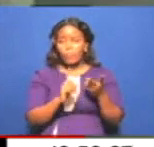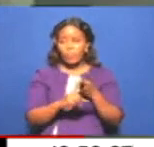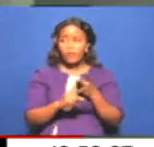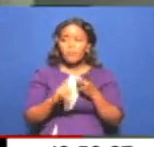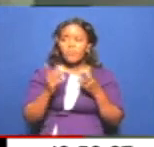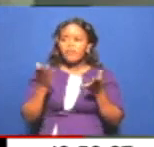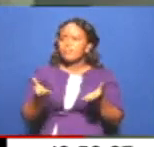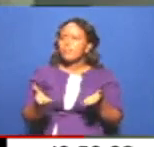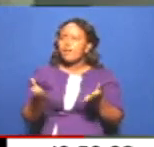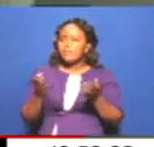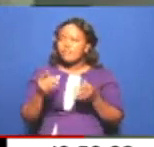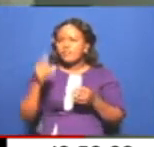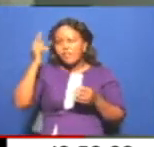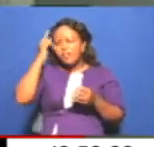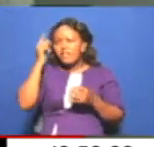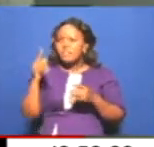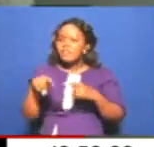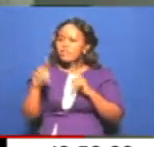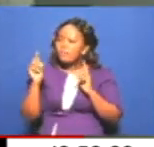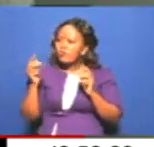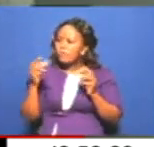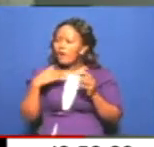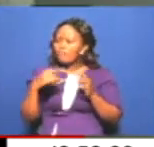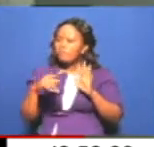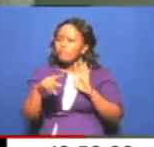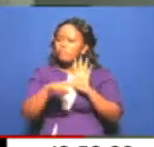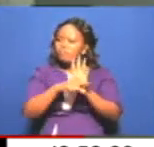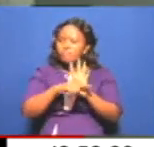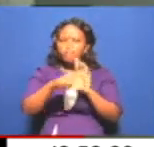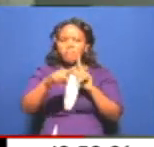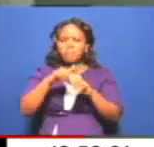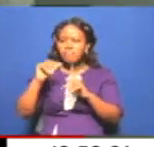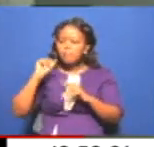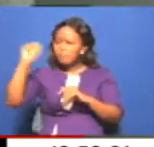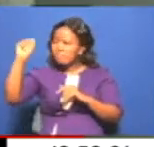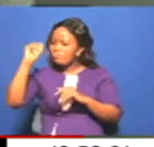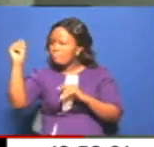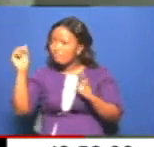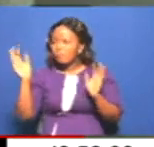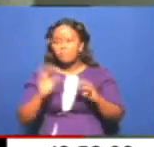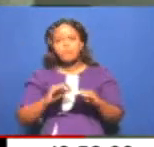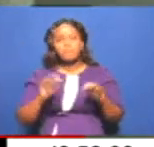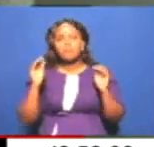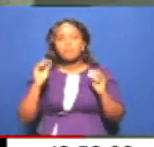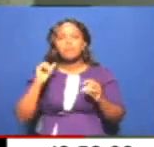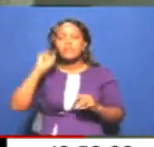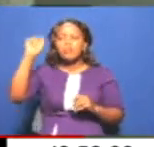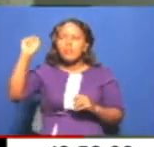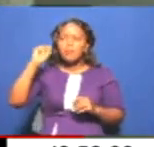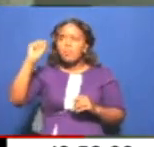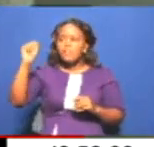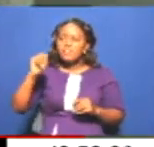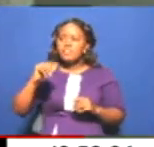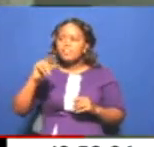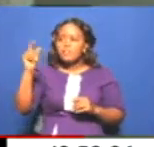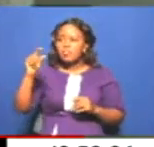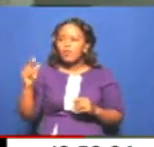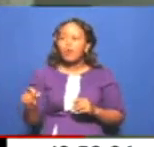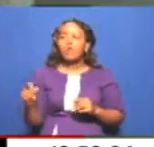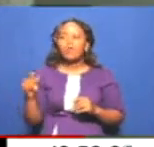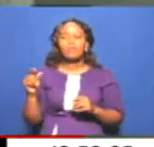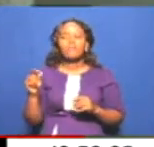kana kwamba anapeleka siasa safi ama siasa chafu. Naam. Siasa ni local. Politics is just very local.